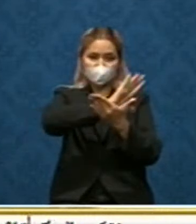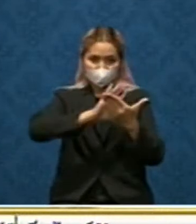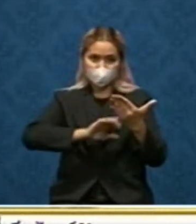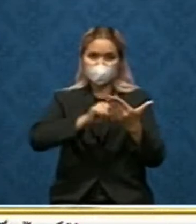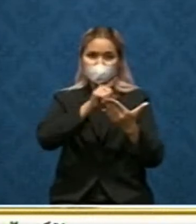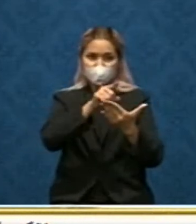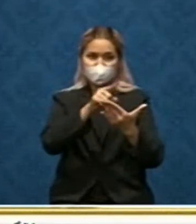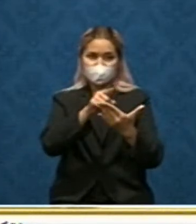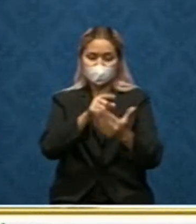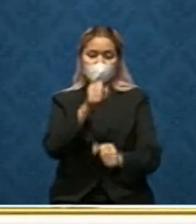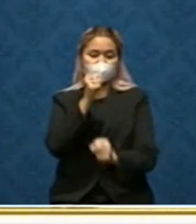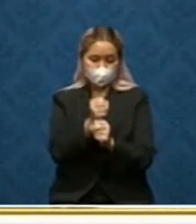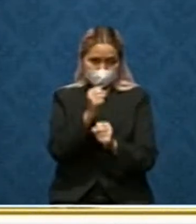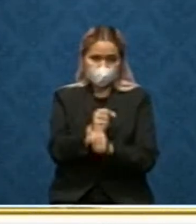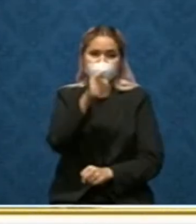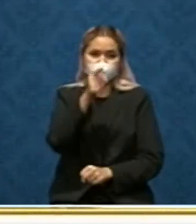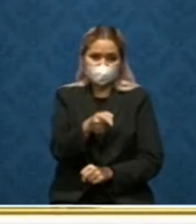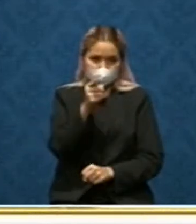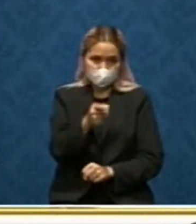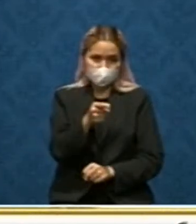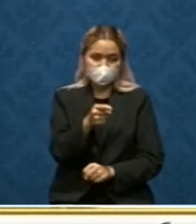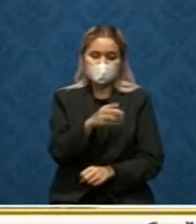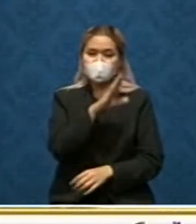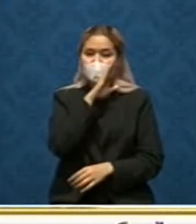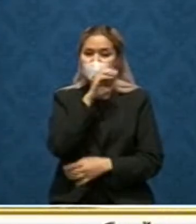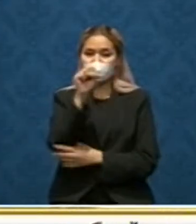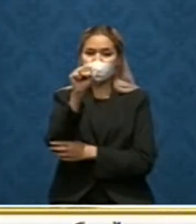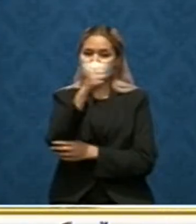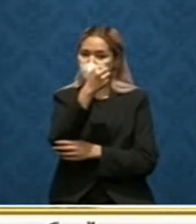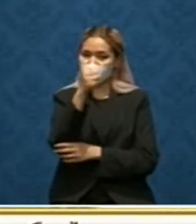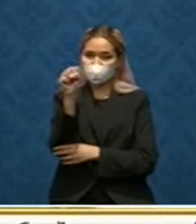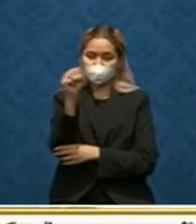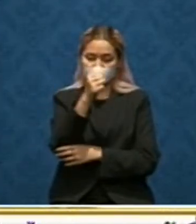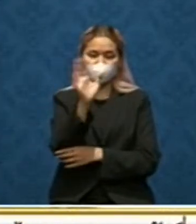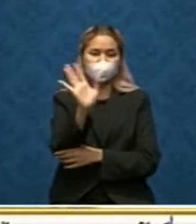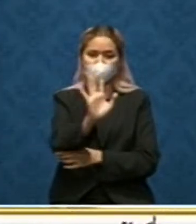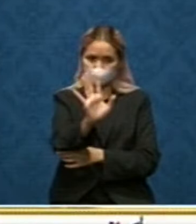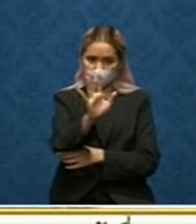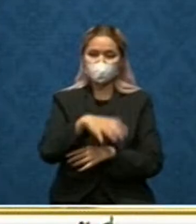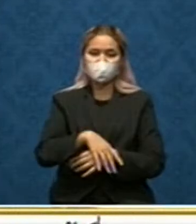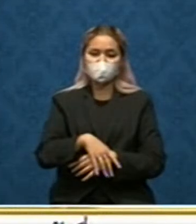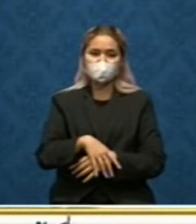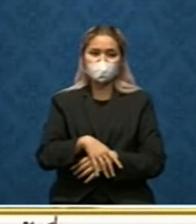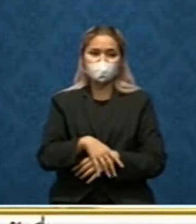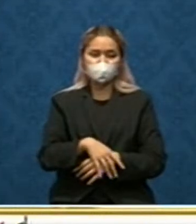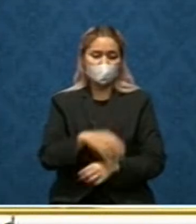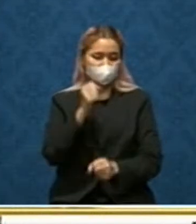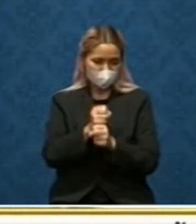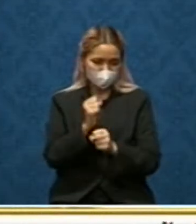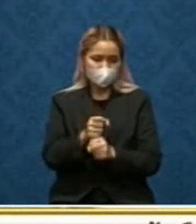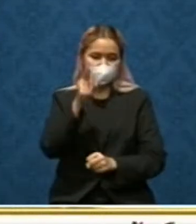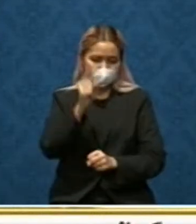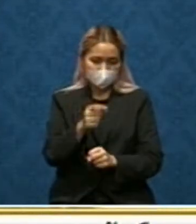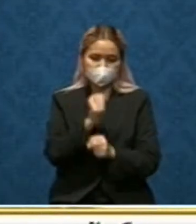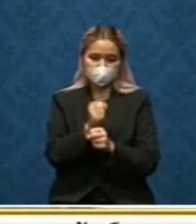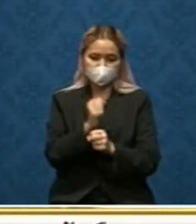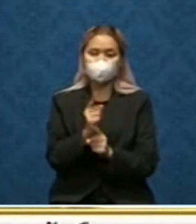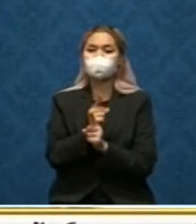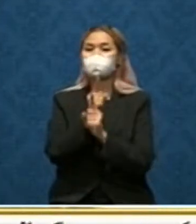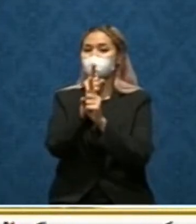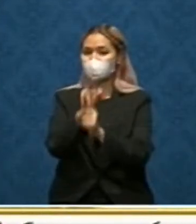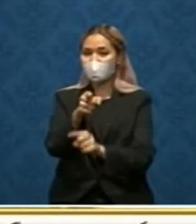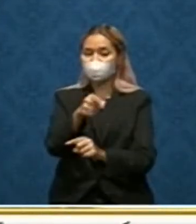เอาจริง หัวไม่สาย หางไม่กระดิกหัวเอาจริง หางมก็เอาจัง